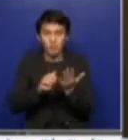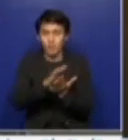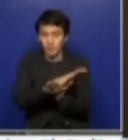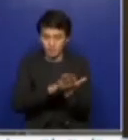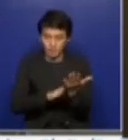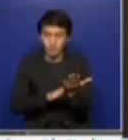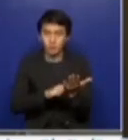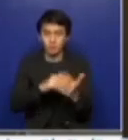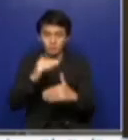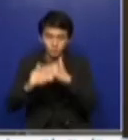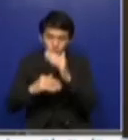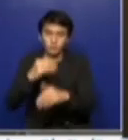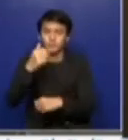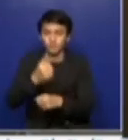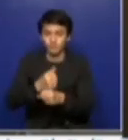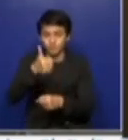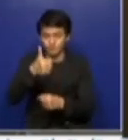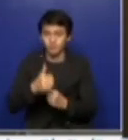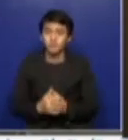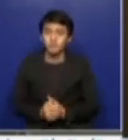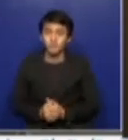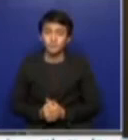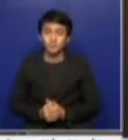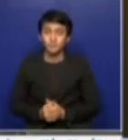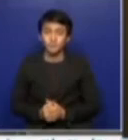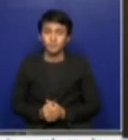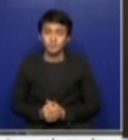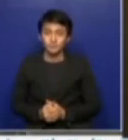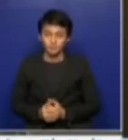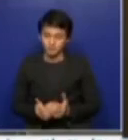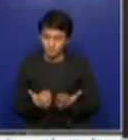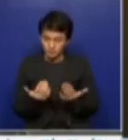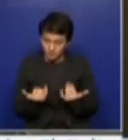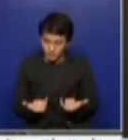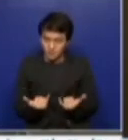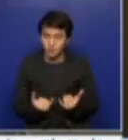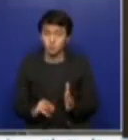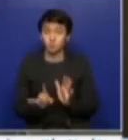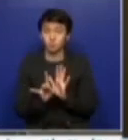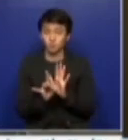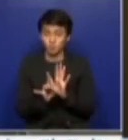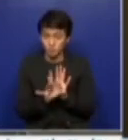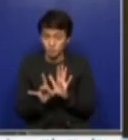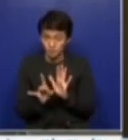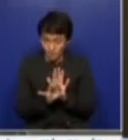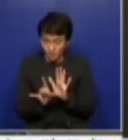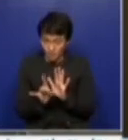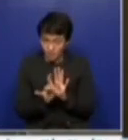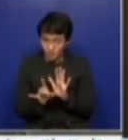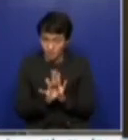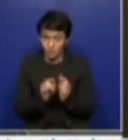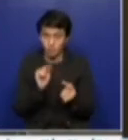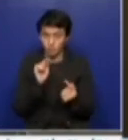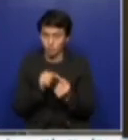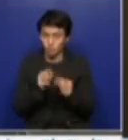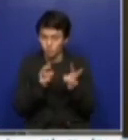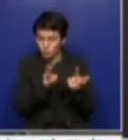พครับในท้ายที่สุดของการอภิปรายเพื่อหาทางออกให้กับบ้านเมือง